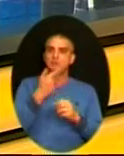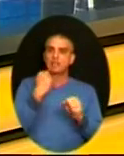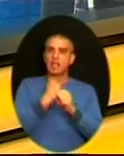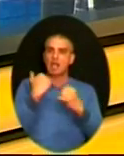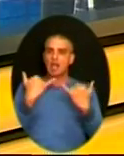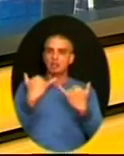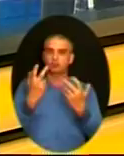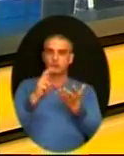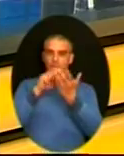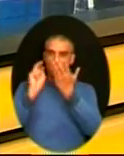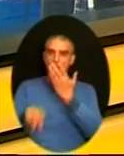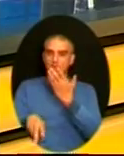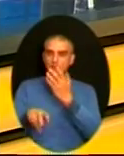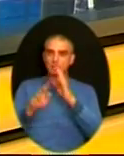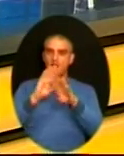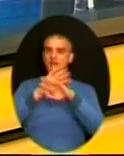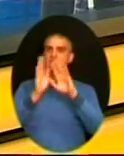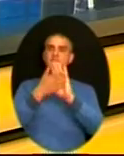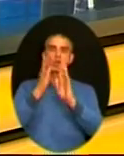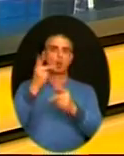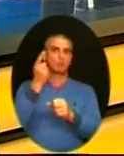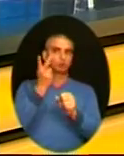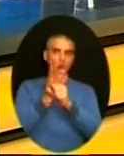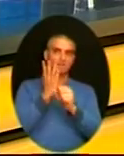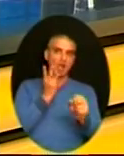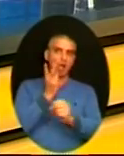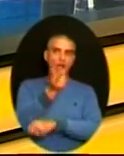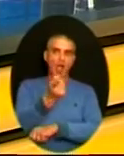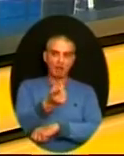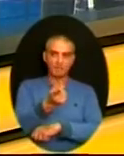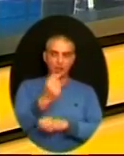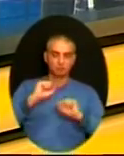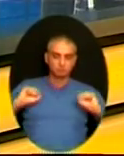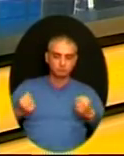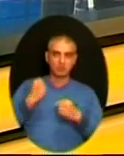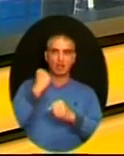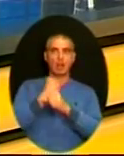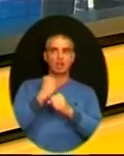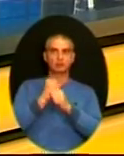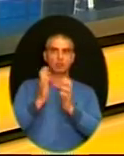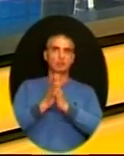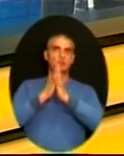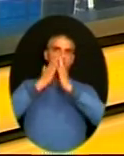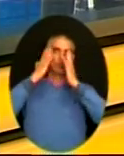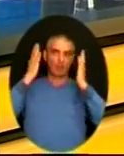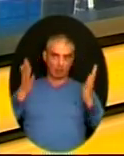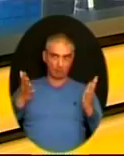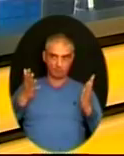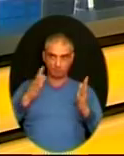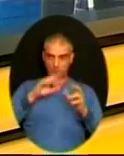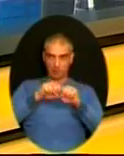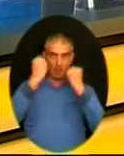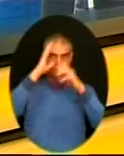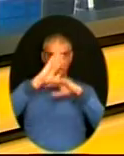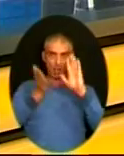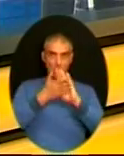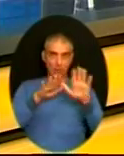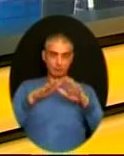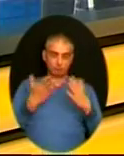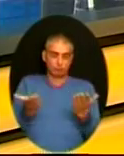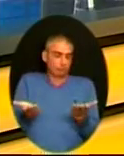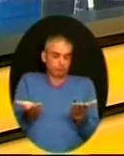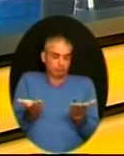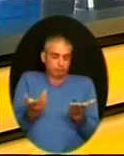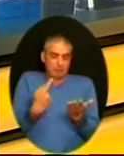עכשיו ללכת להתפטר ולכל מה שהוא אבל אמר ללכת להחריב את כל בניינו שהוא בנה? לא, אין לי על זה